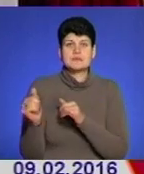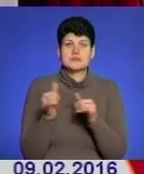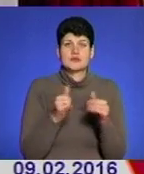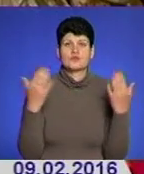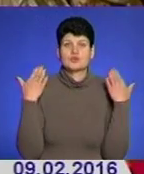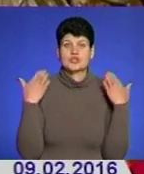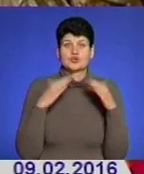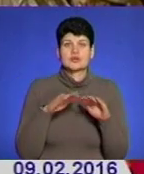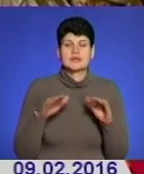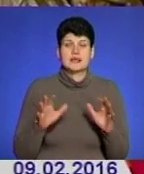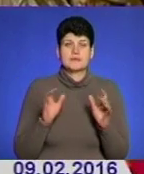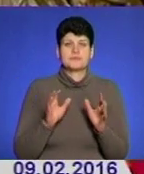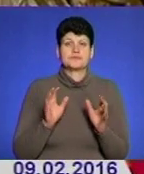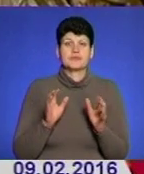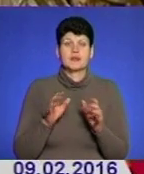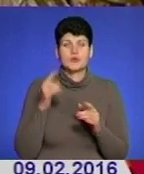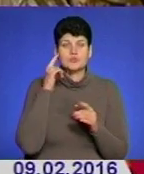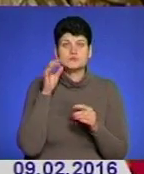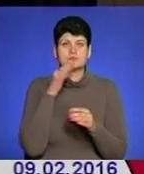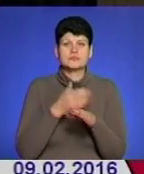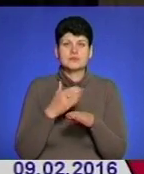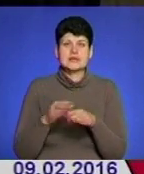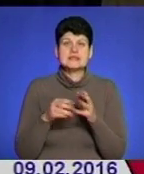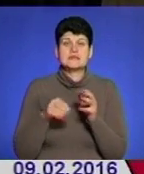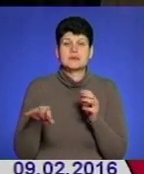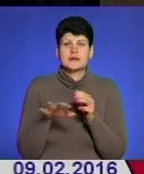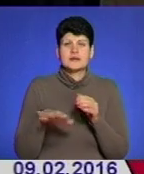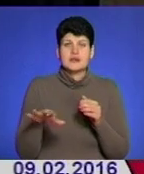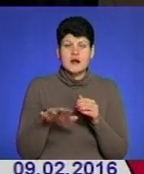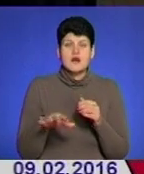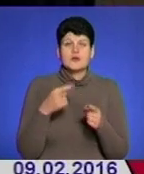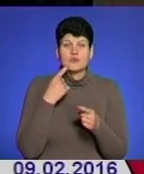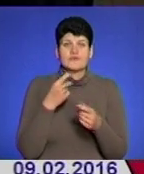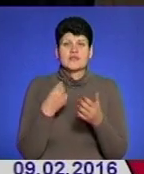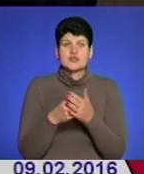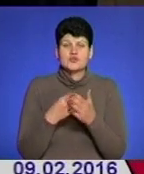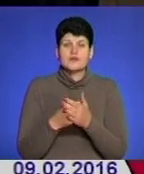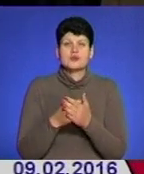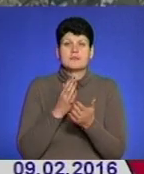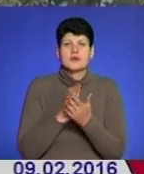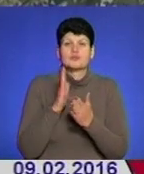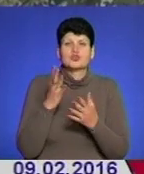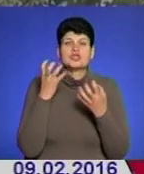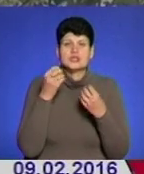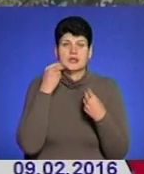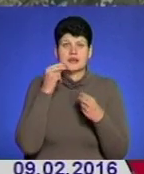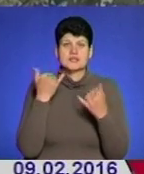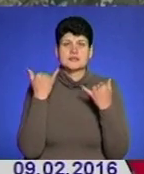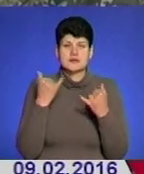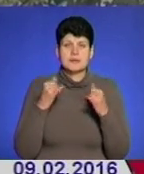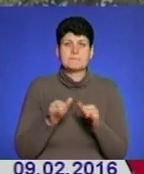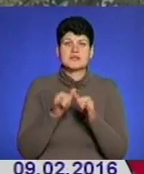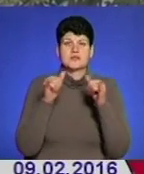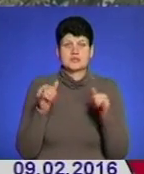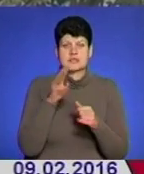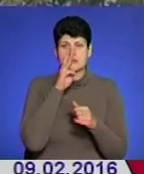відпочинок дітей, дбають про виділення земельних ділянок. Тим не менш визнають, фінансування мало бути ще кращим на часі підвищення заробітних